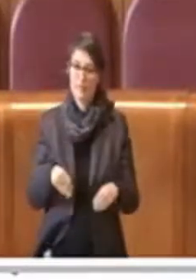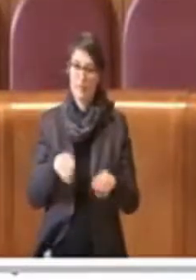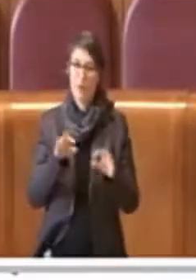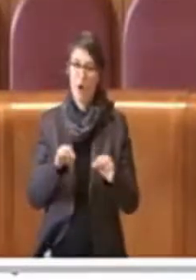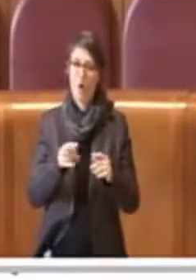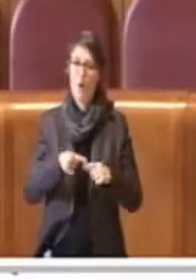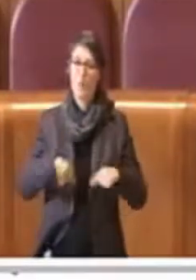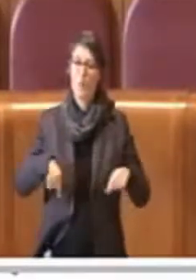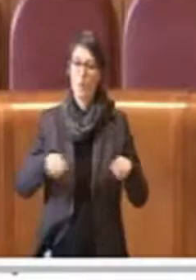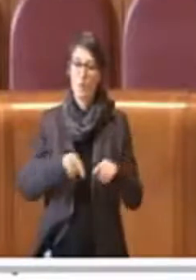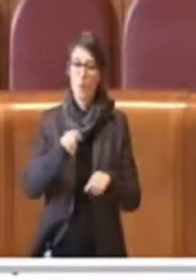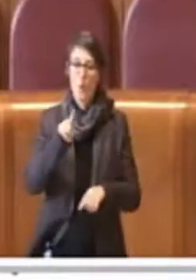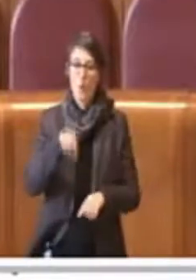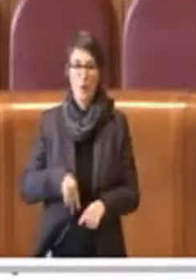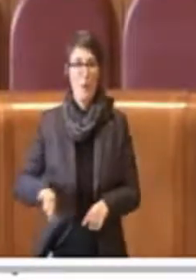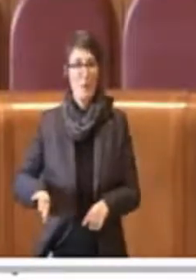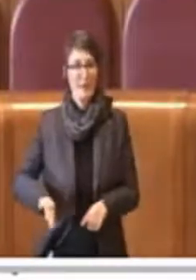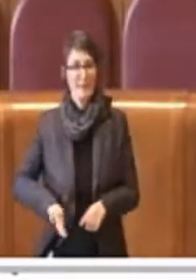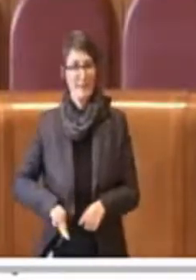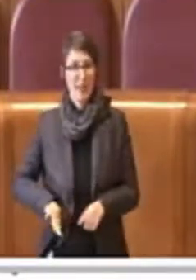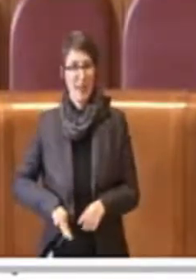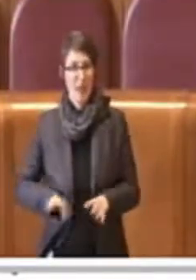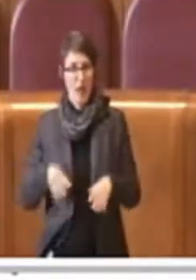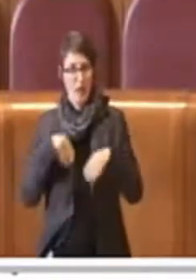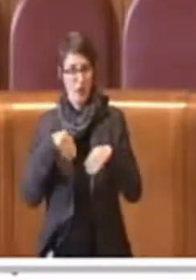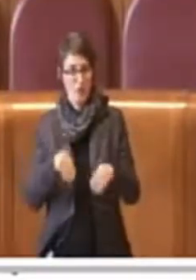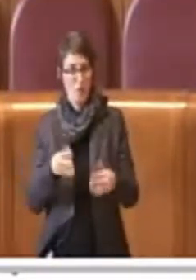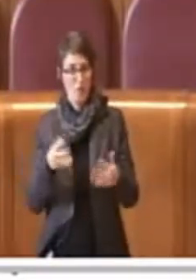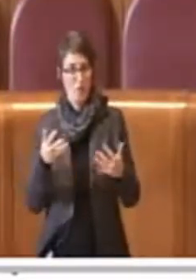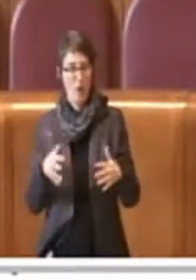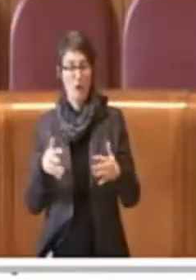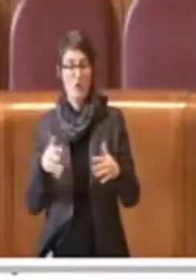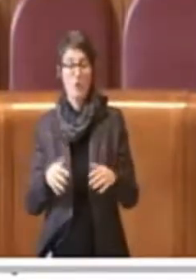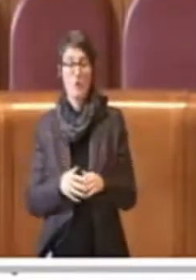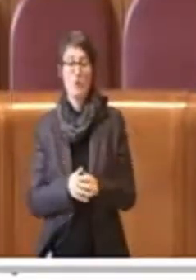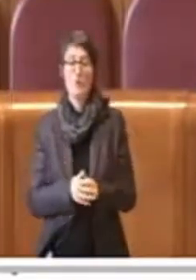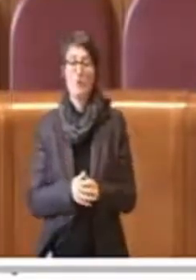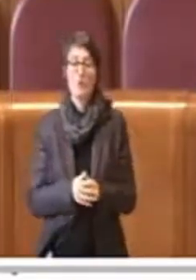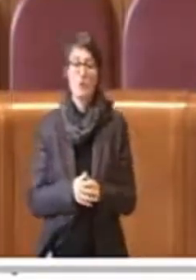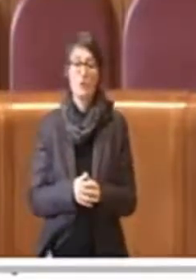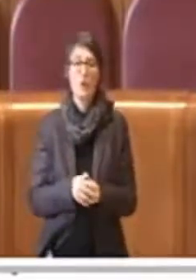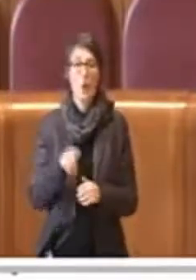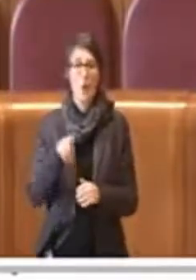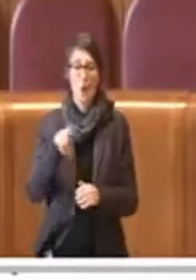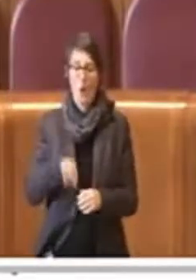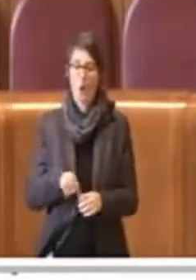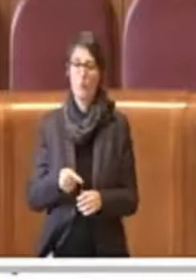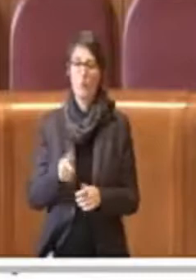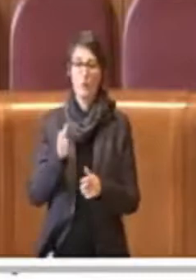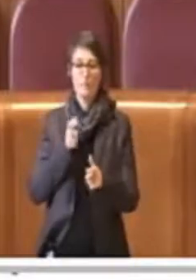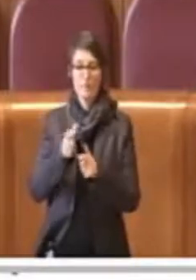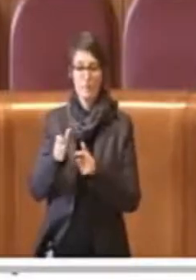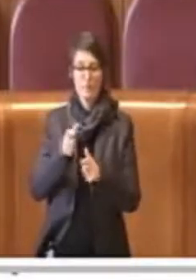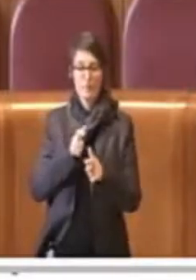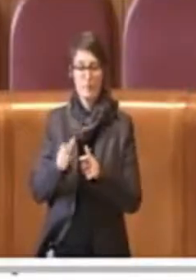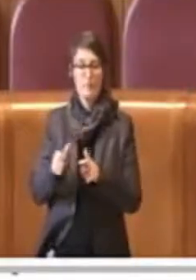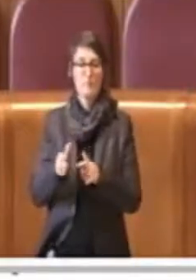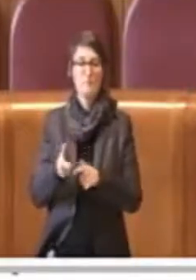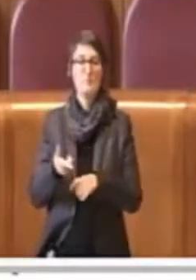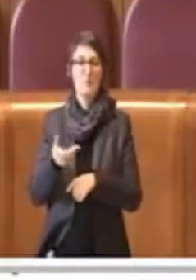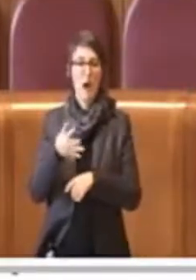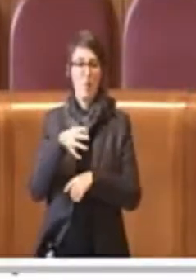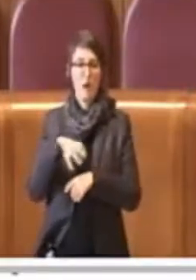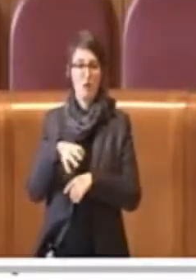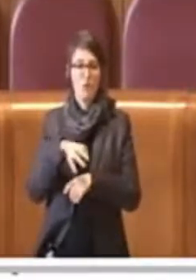in Senato e devo dire ricevendo anche l'ambasciatore, l'ambasciatrice della